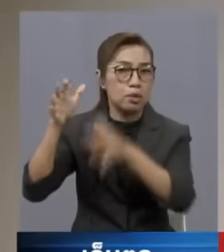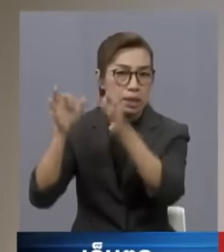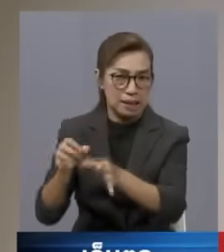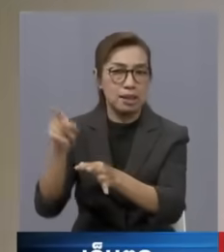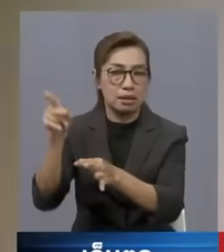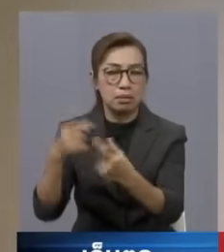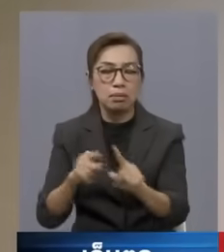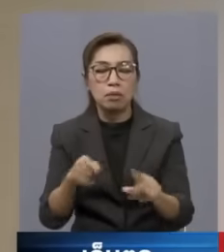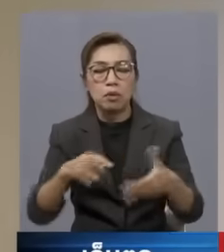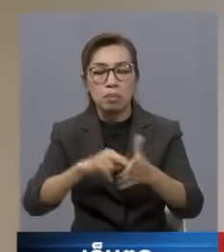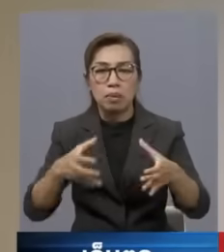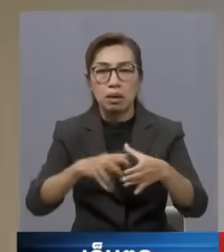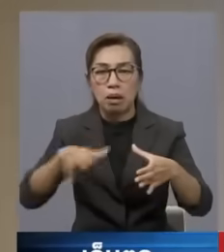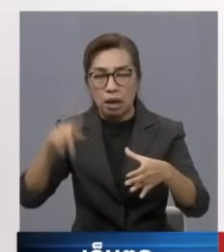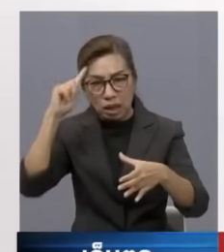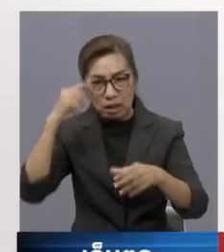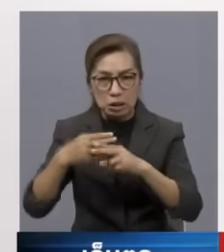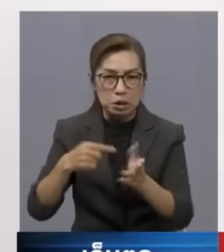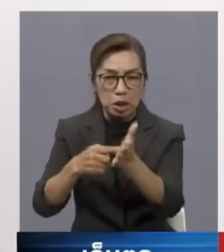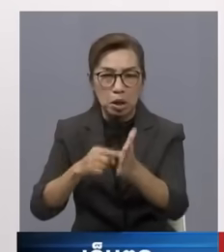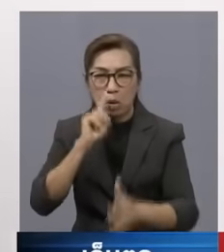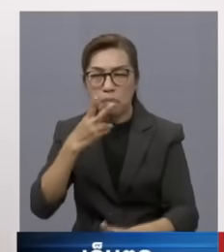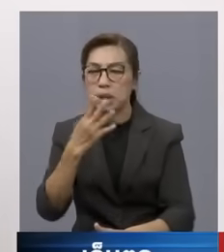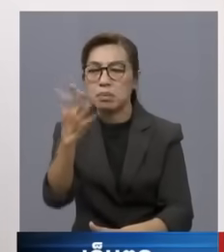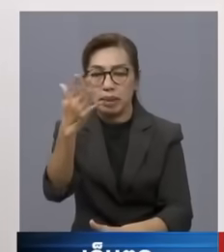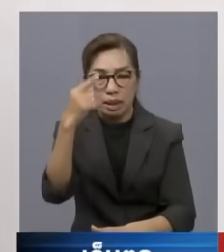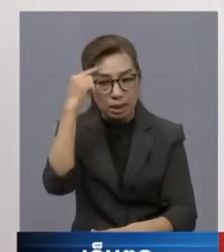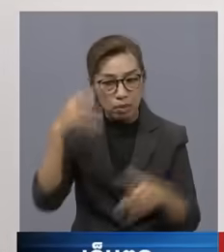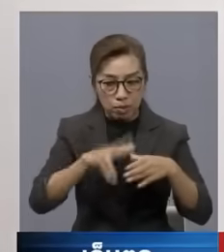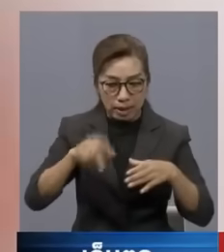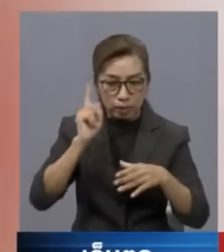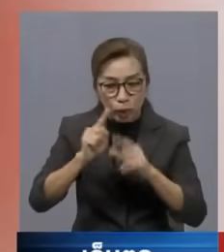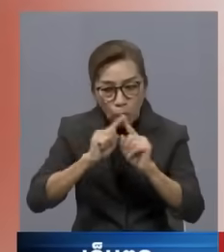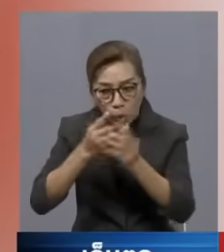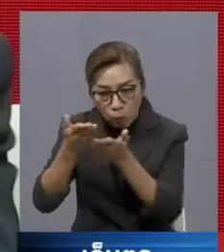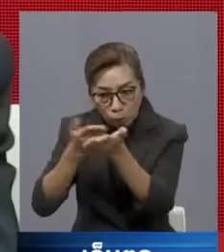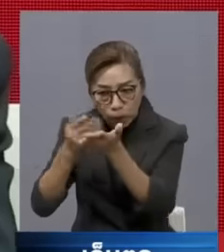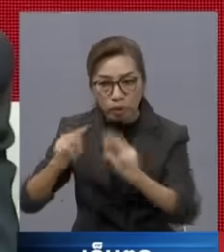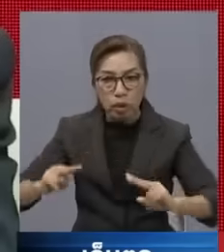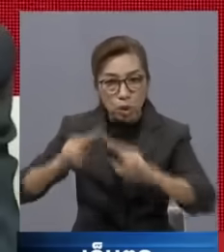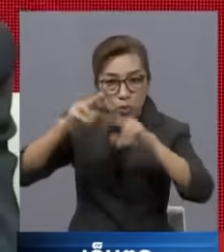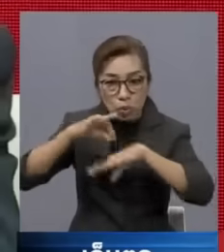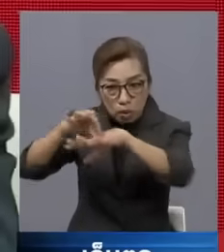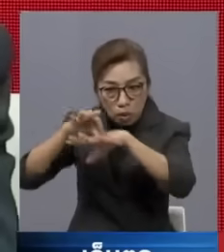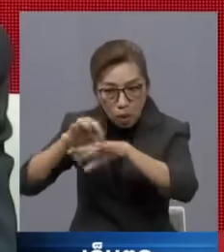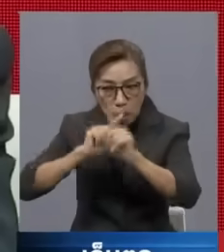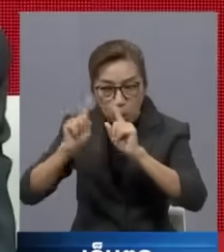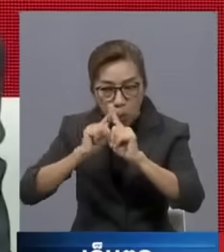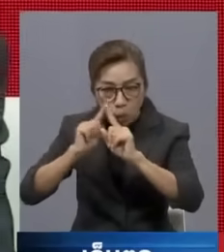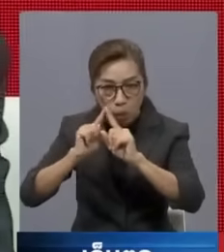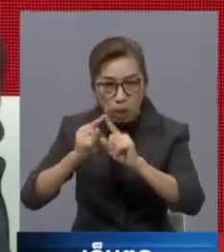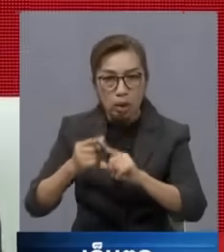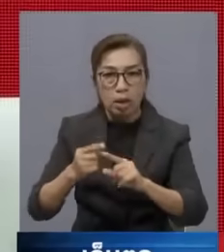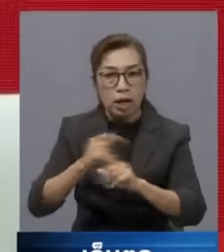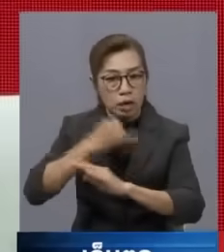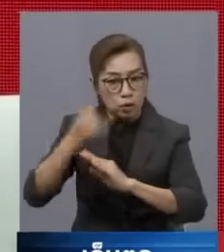ไม่ยืดเยื้อไปจนถึงรอบที่ 4แกนนำเพื่อไทยต้องเปิดการเจรจาเรื่องของเก้าอี้รัฐมนตรีกับพรรคร่วมรัฐบาลชุดใหม่ให้